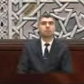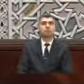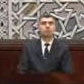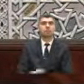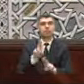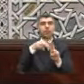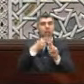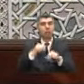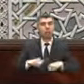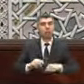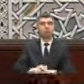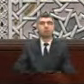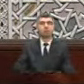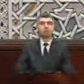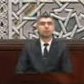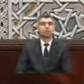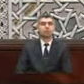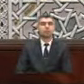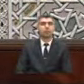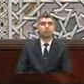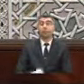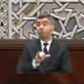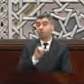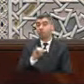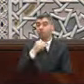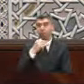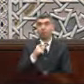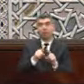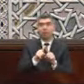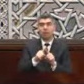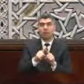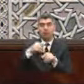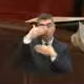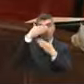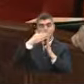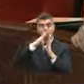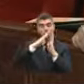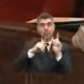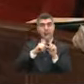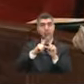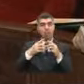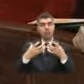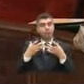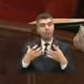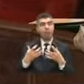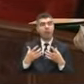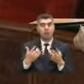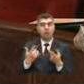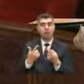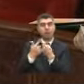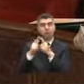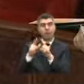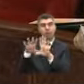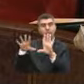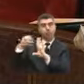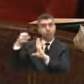الوزير، أن لا يمكن إلا لبلادنا أن تعتز بالمسار المرتبط الآن بالطاقات